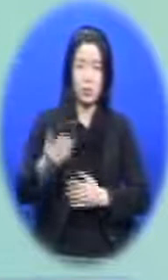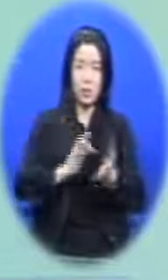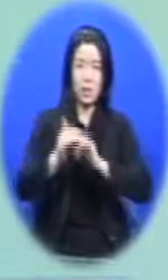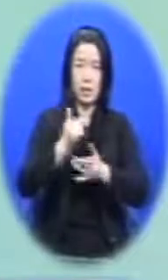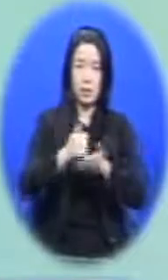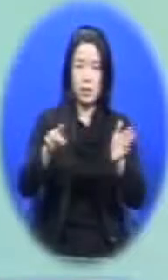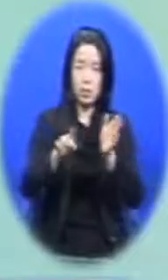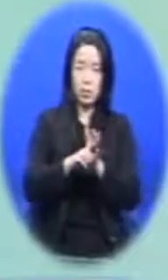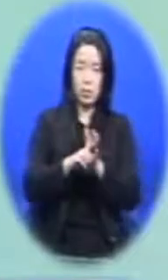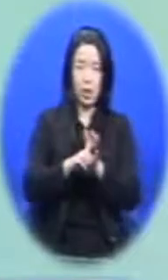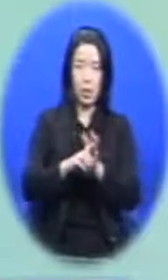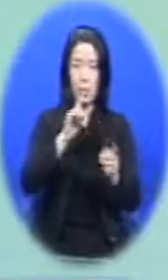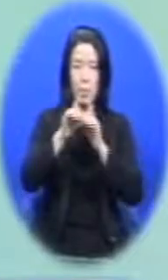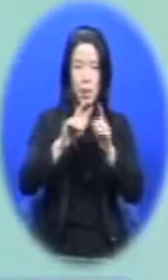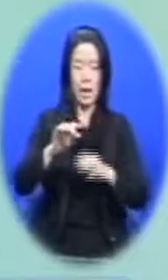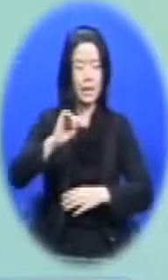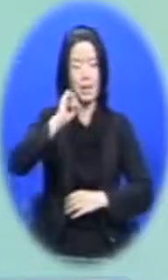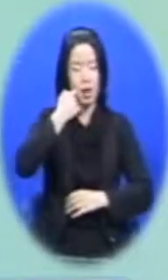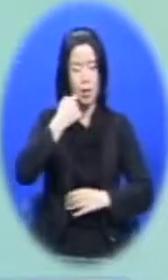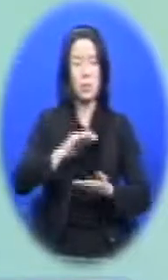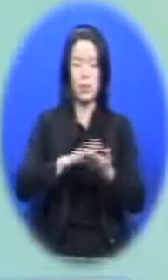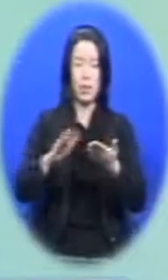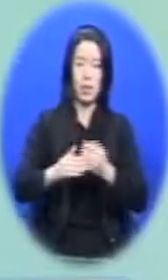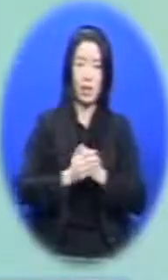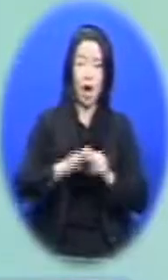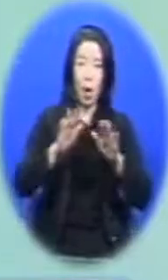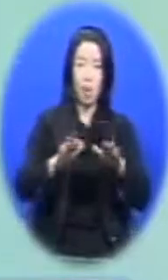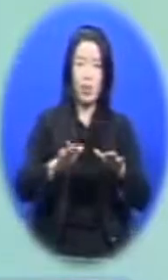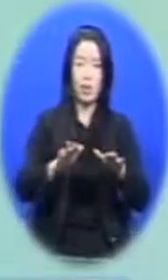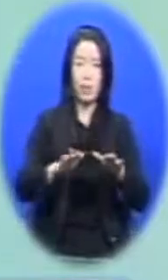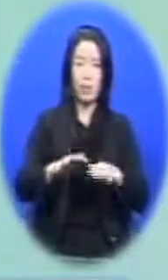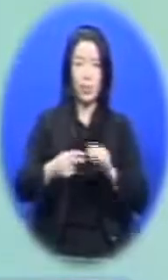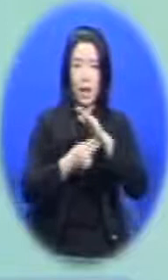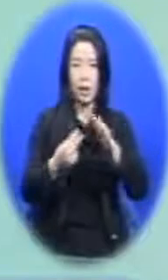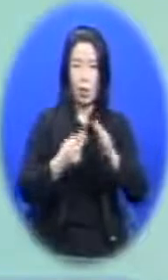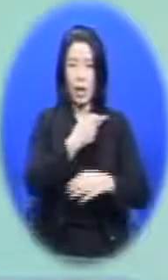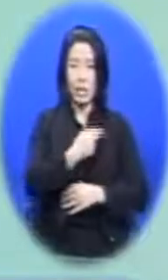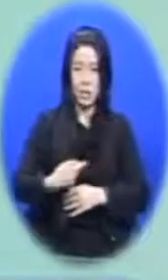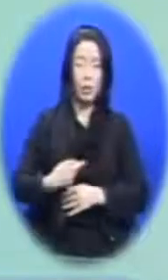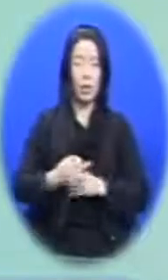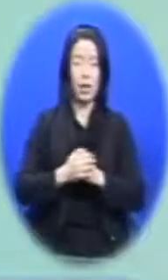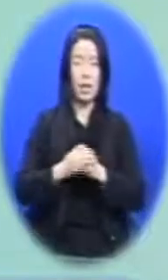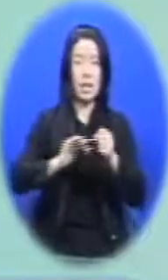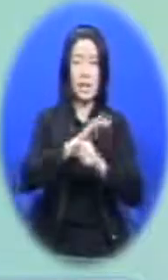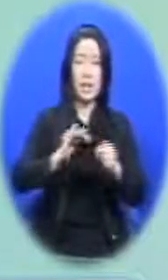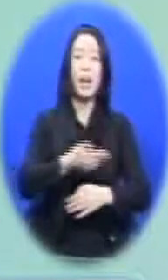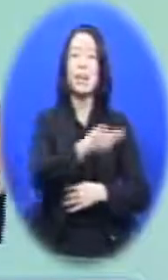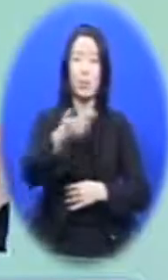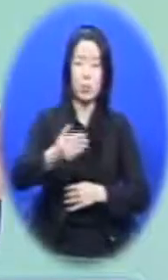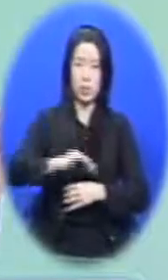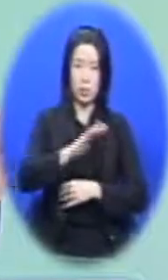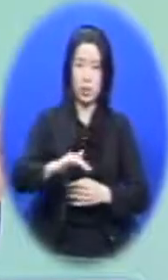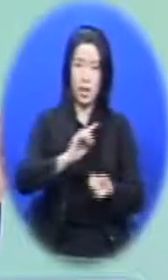예수 믿었다고 장담하기 어렵습니다. 오늘 요한사도가 사랑하는 여러분, 우리가